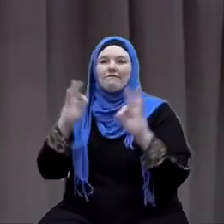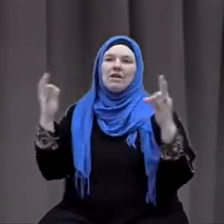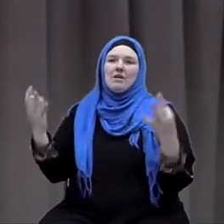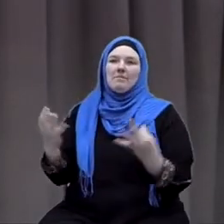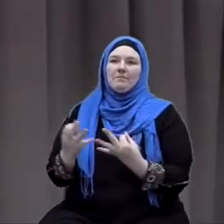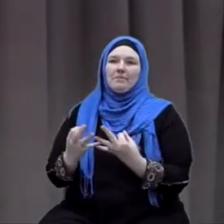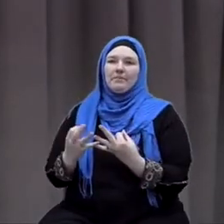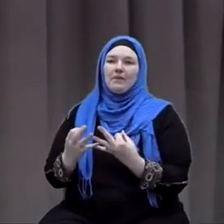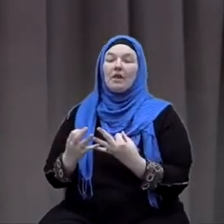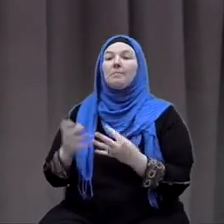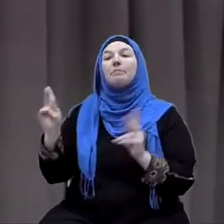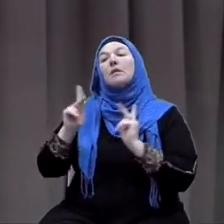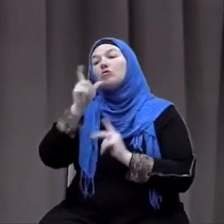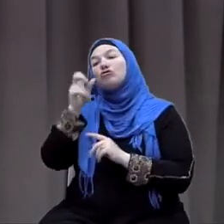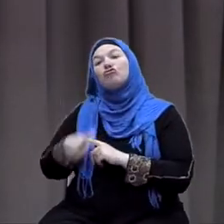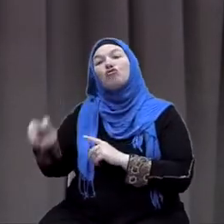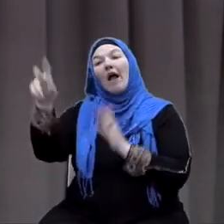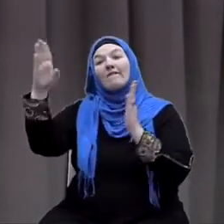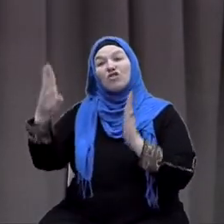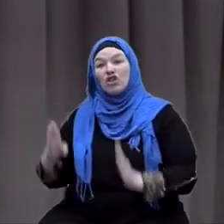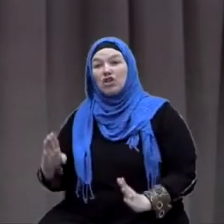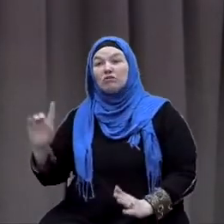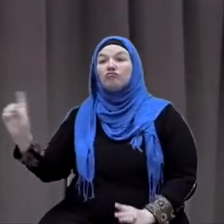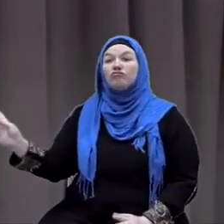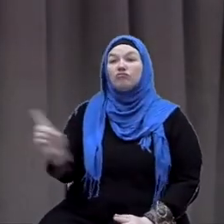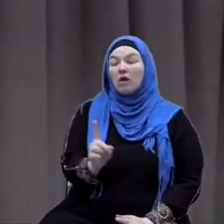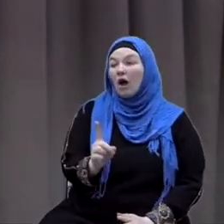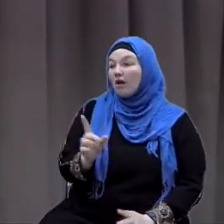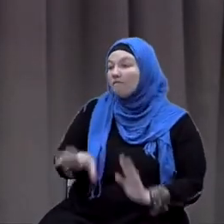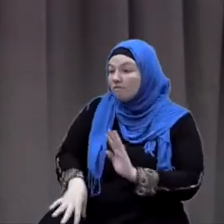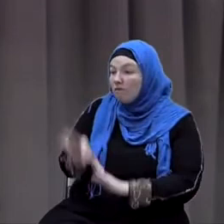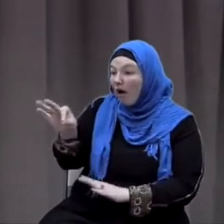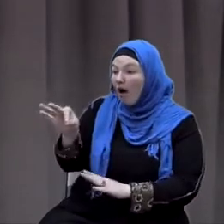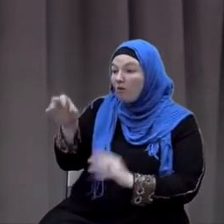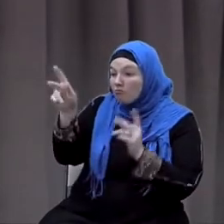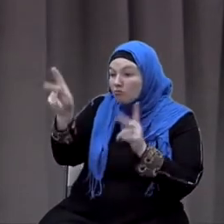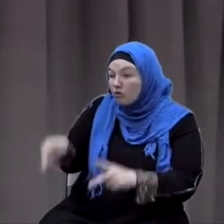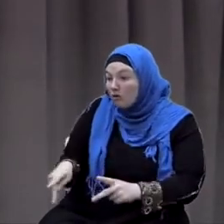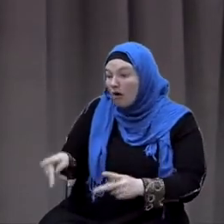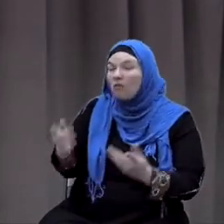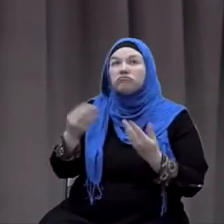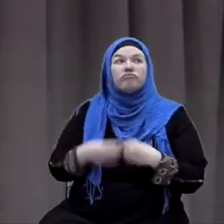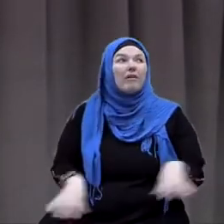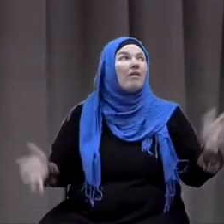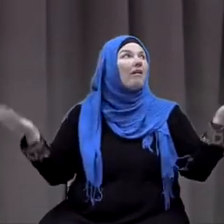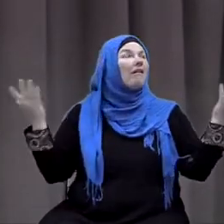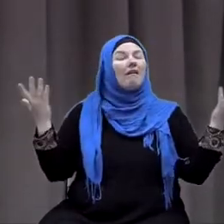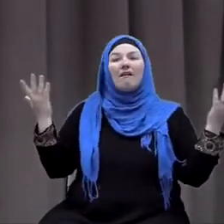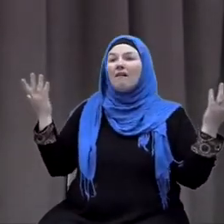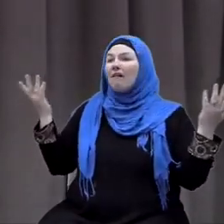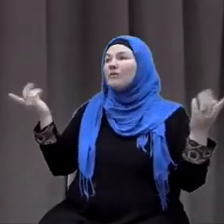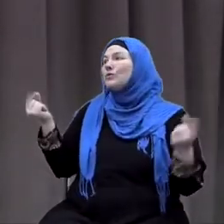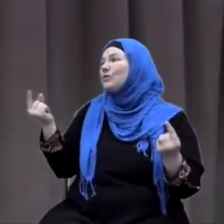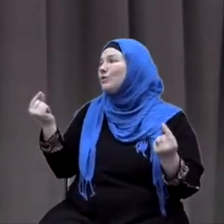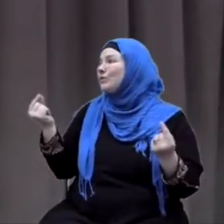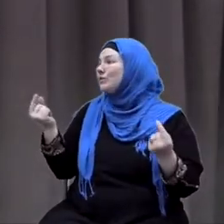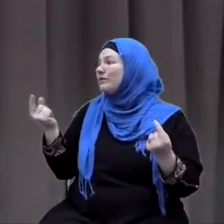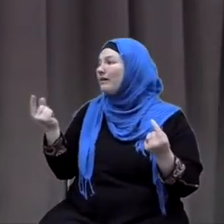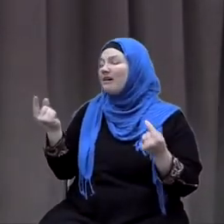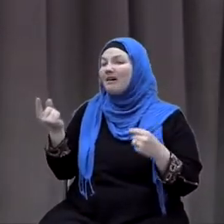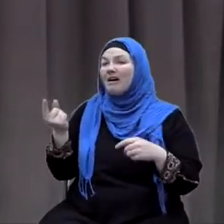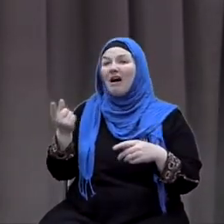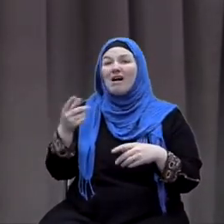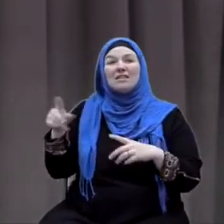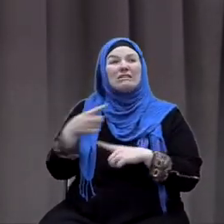السَّبِيلِ, the wayfarer, the traveler, the stranded, the one who doesn't know where to go, he doesn't know where he will spend his